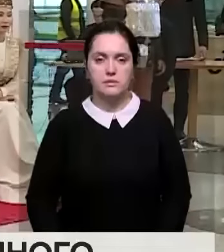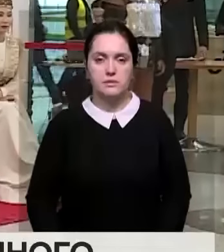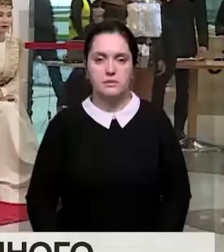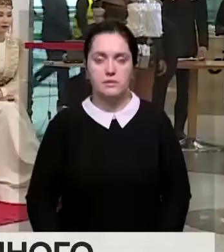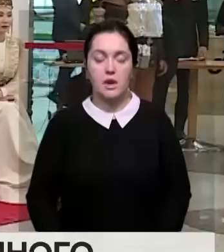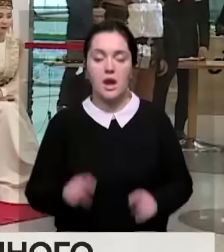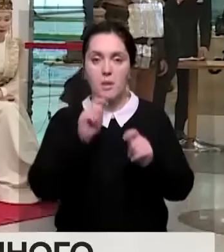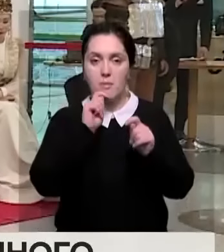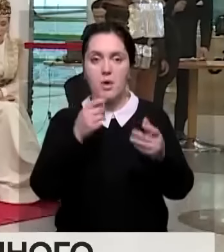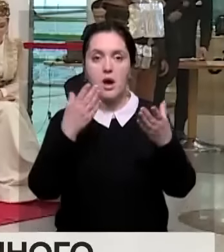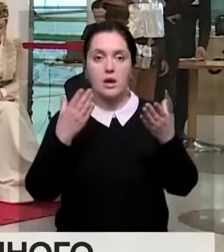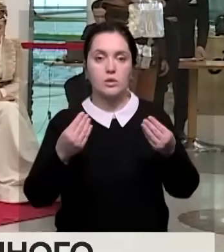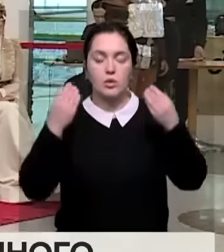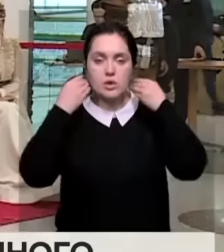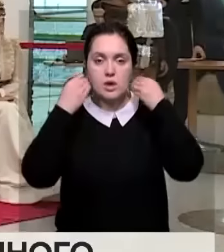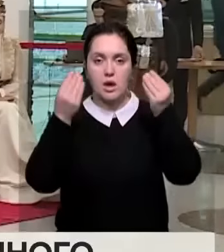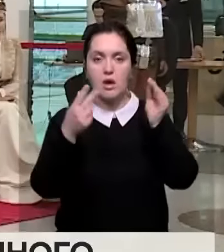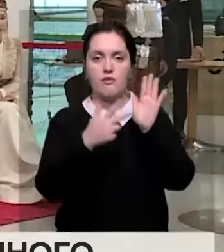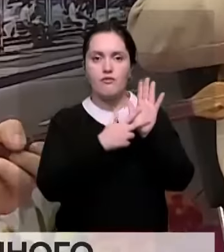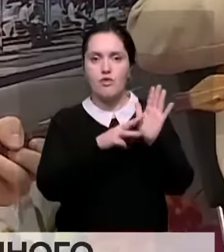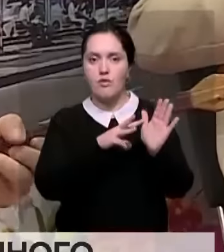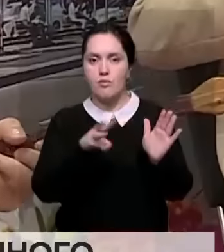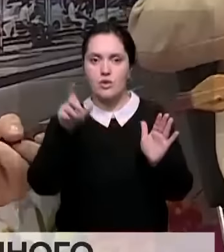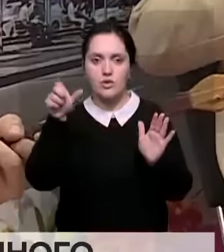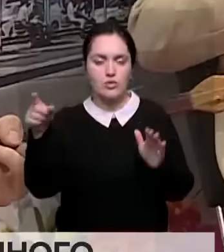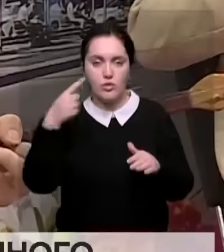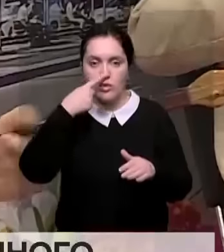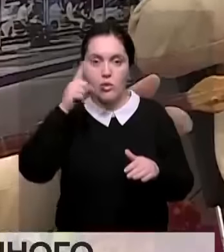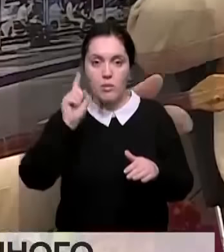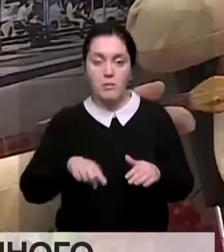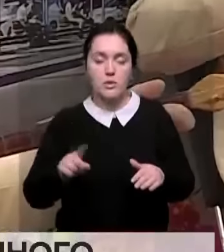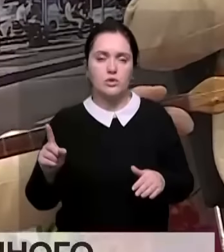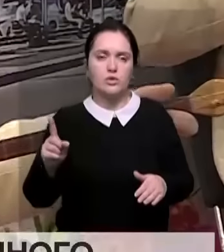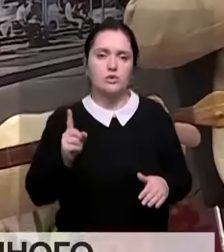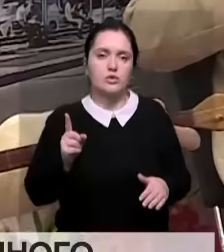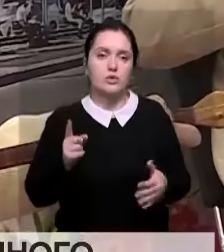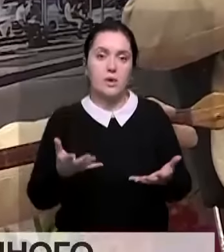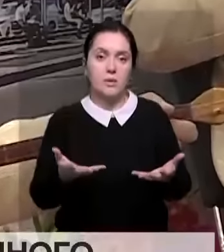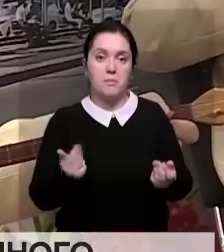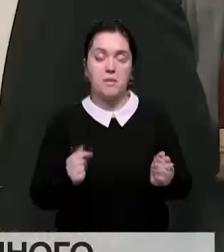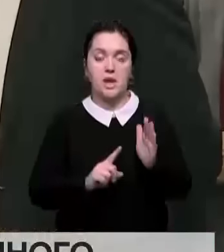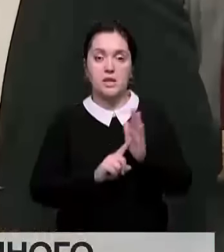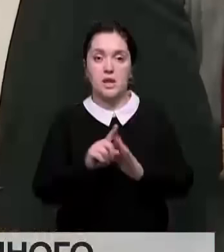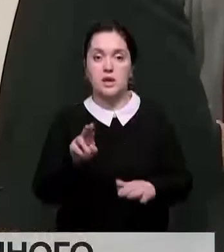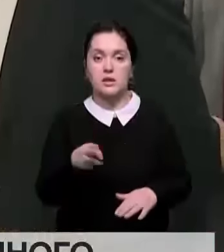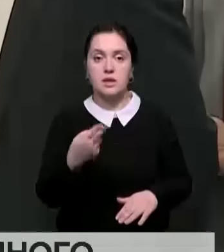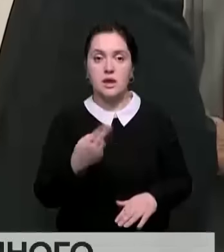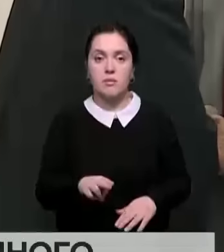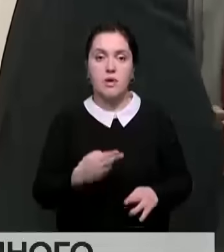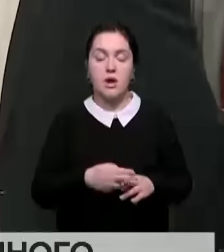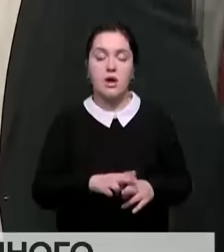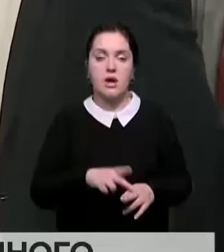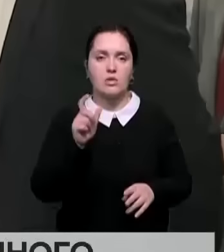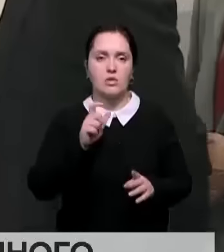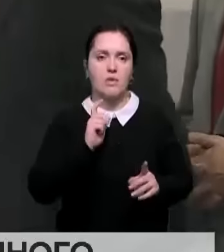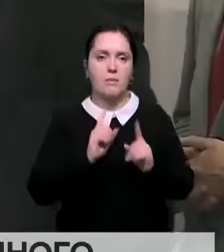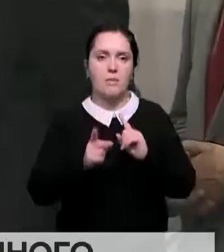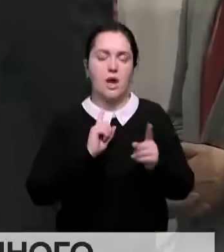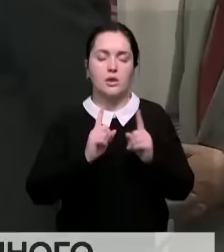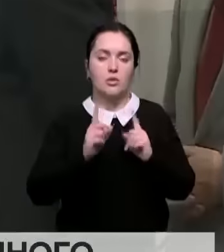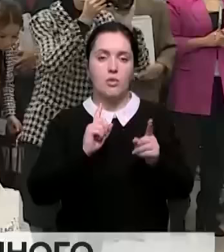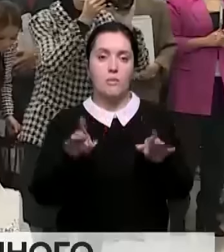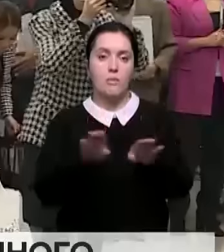Главный подарок ко дню рождения – это 8-миллионный пассажир. Его ожидают принять в местном аэропорту уже в начале декабря. К слову, пассажиропоток по сравнению с